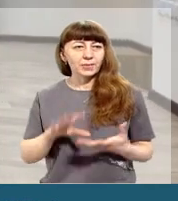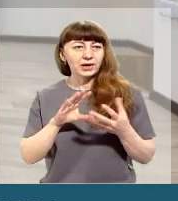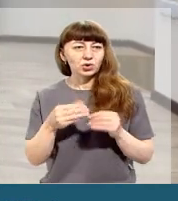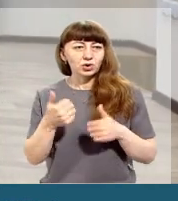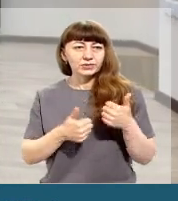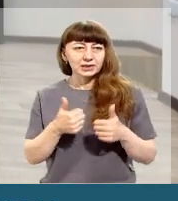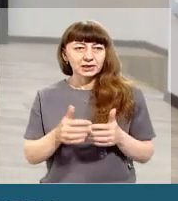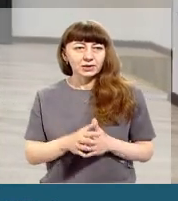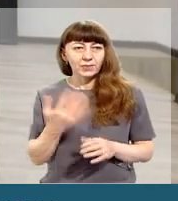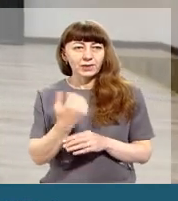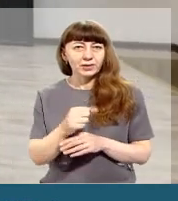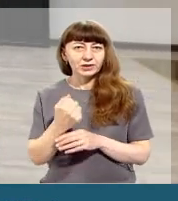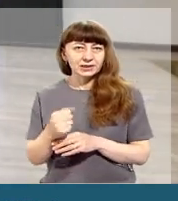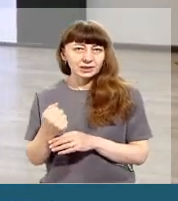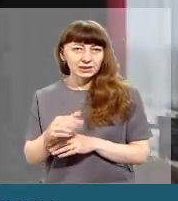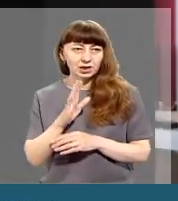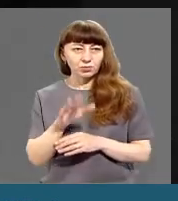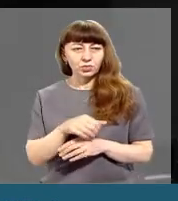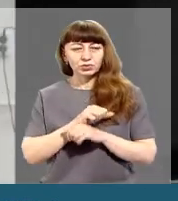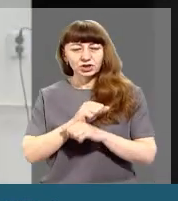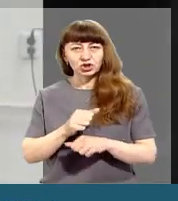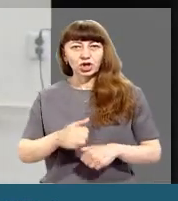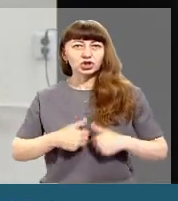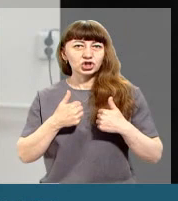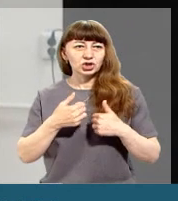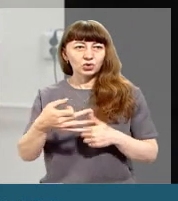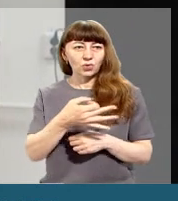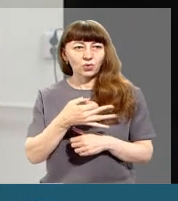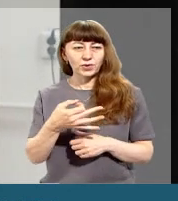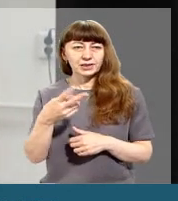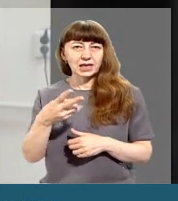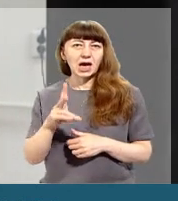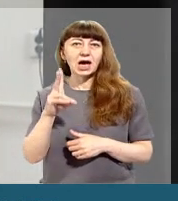итогам соревнований победители будут отстаивать честь области уже на